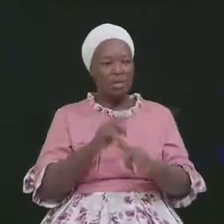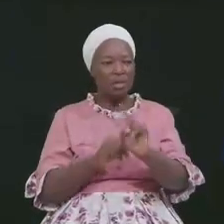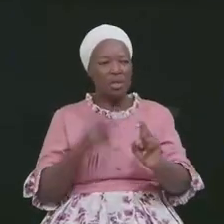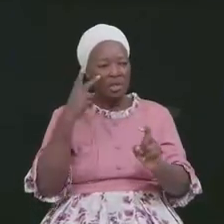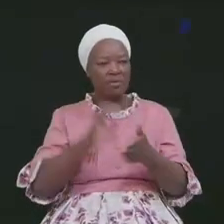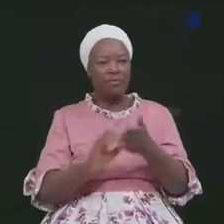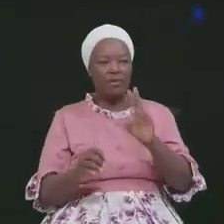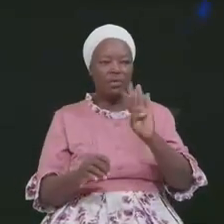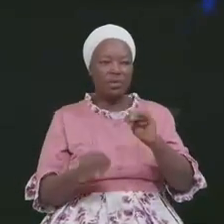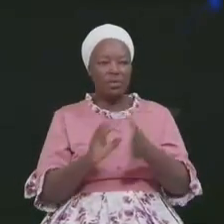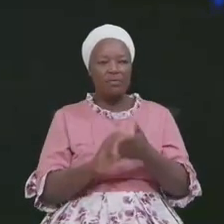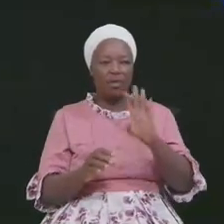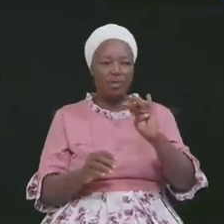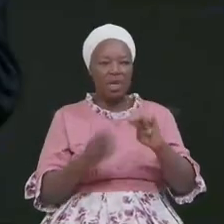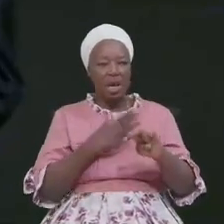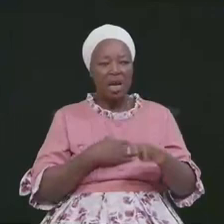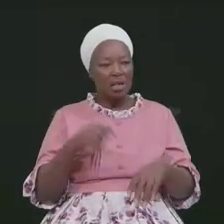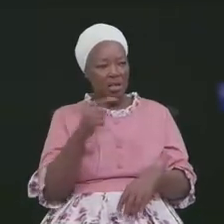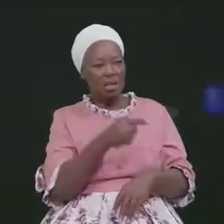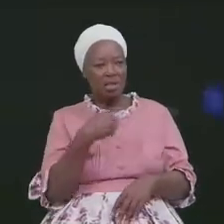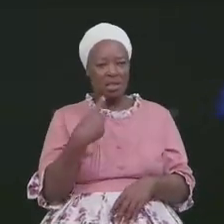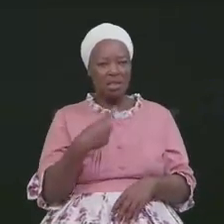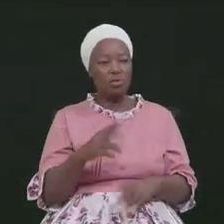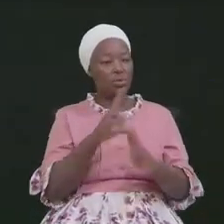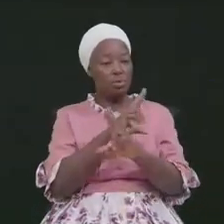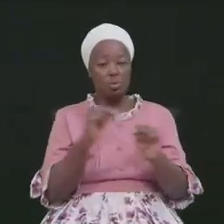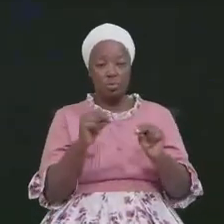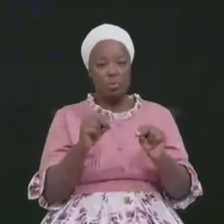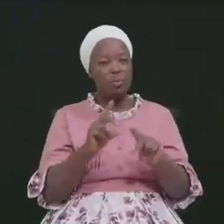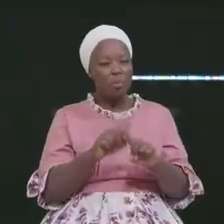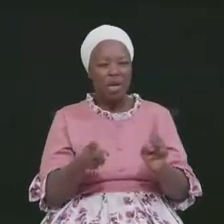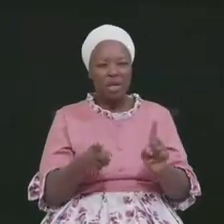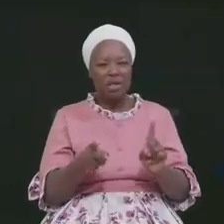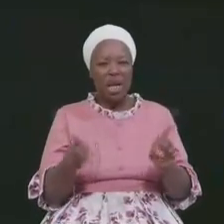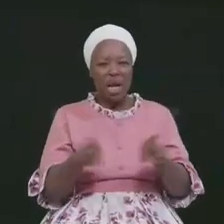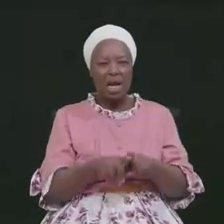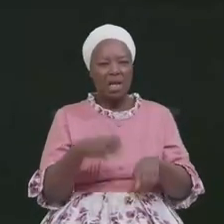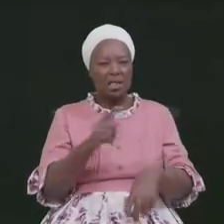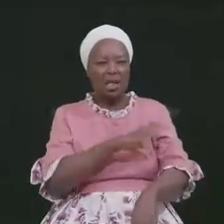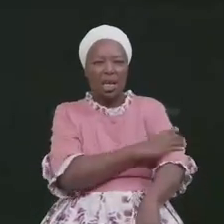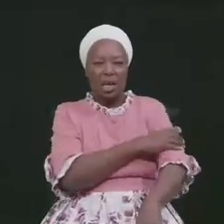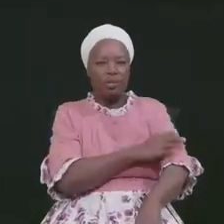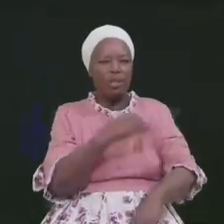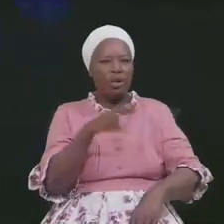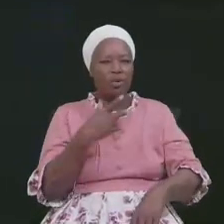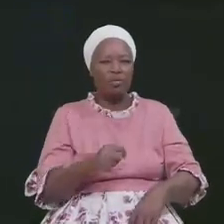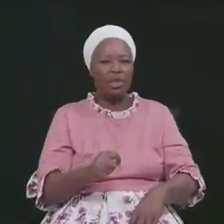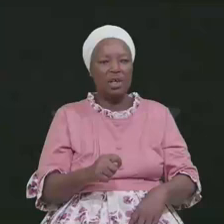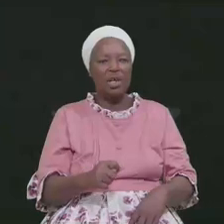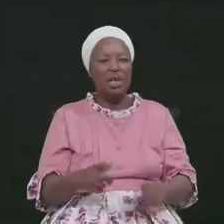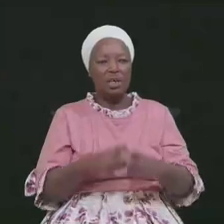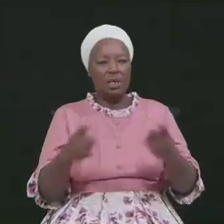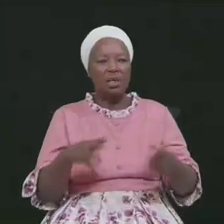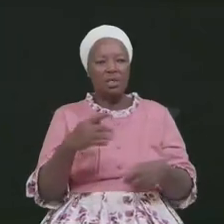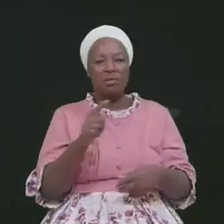Verset 14, il répondit, « Non, mais je suis le chef de l'armée de l'Éternel,